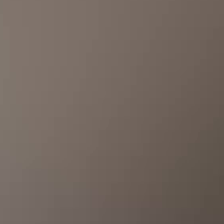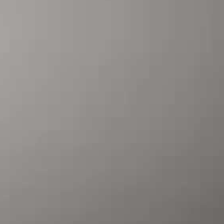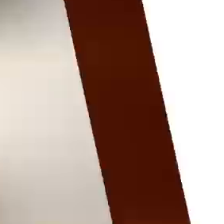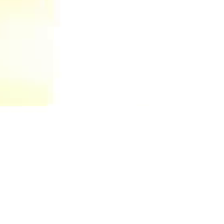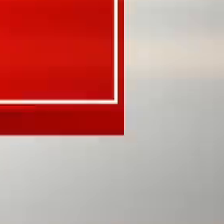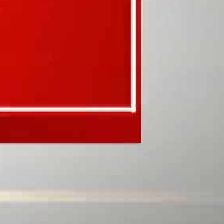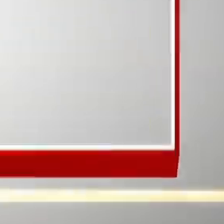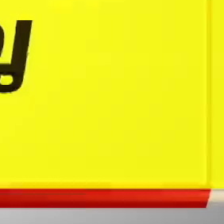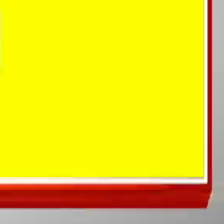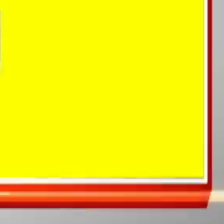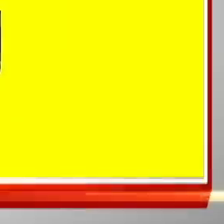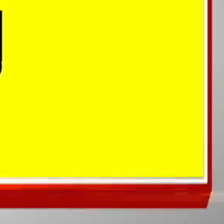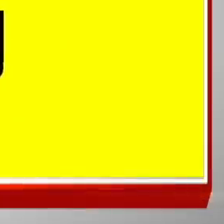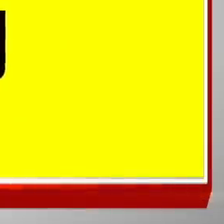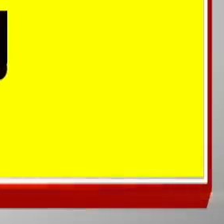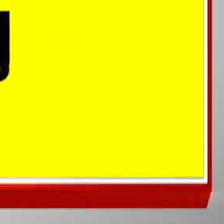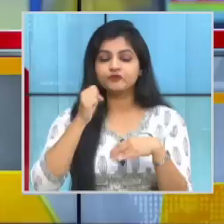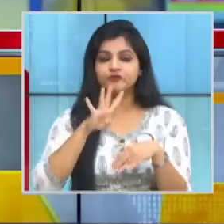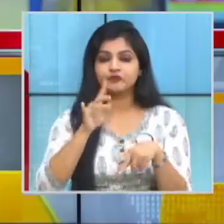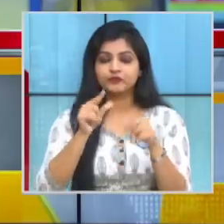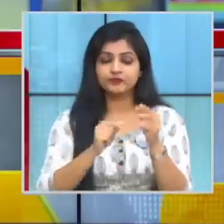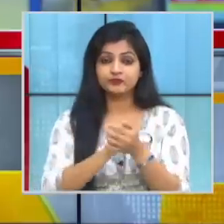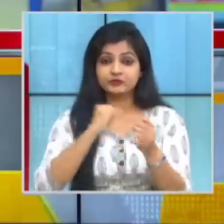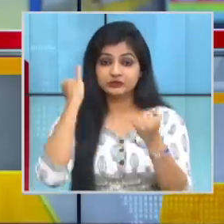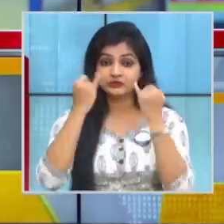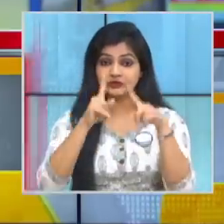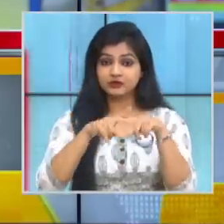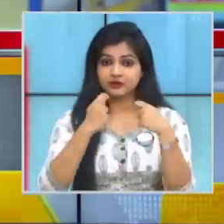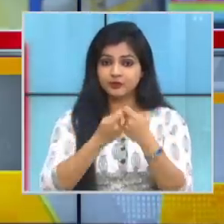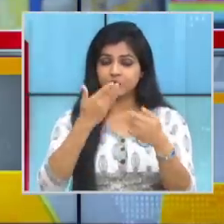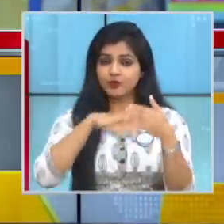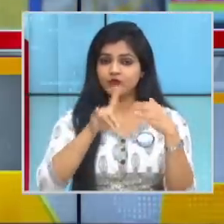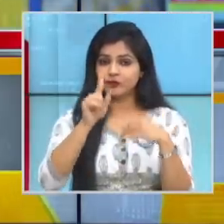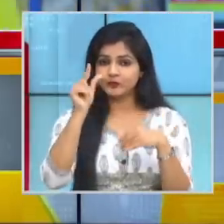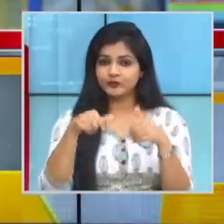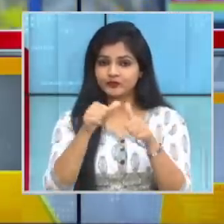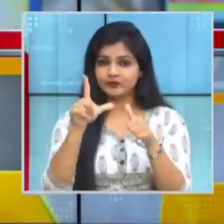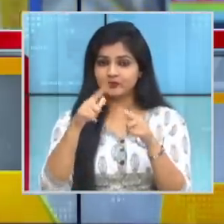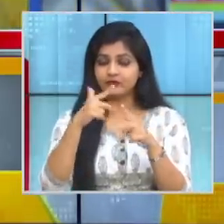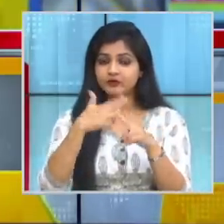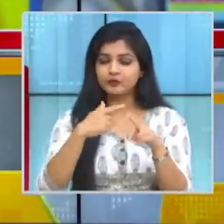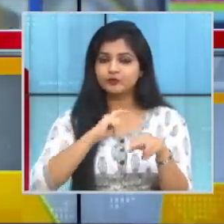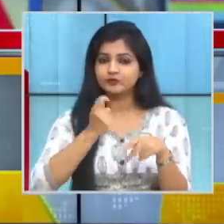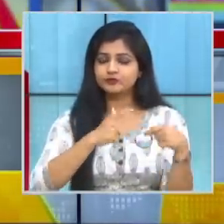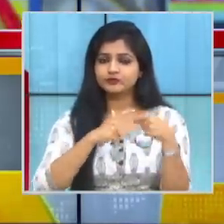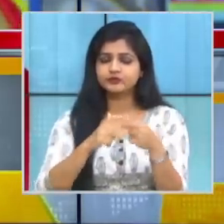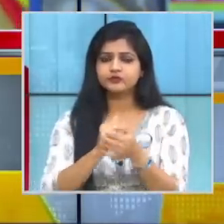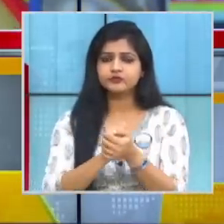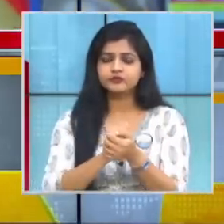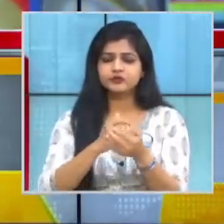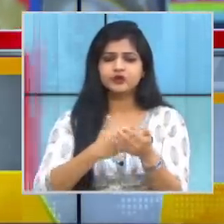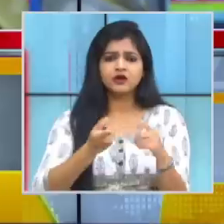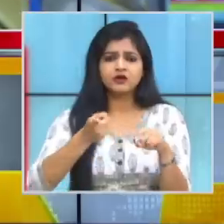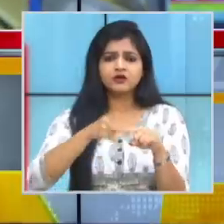എത്തിയത്. ശരി, സുർജിത്ത് അയ്യപ്പത്താണ് വിവരങ്ങൾ നൽകിക്കൊണ്ടിരിക്കുന്നത്. ഇപ്പോൾ തെരച്ചിൽ സംഘത്തിലുണ്ടായിരുന്ന അലി എന്നയാൾ നമുക്കൊപ്പം ചേരുന്നുണ്ട്. അലി, എന്താണ്